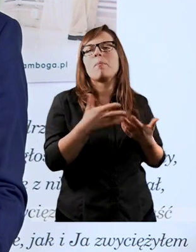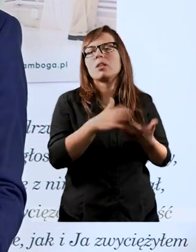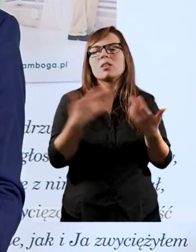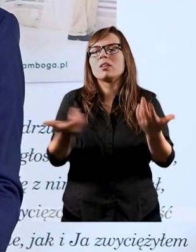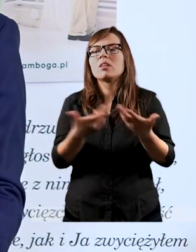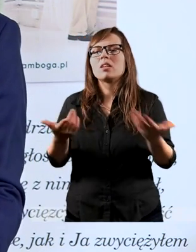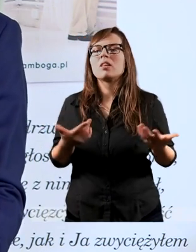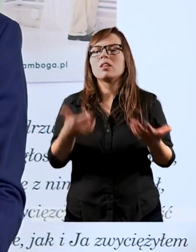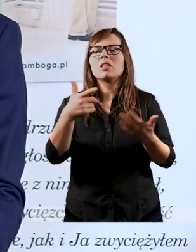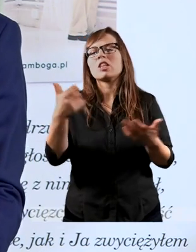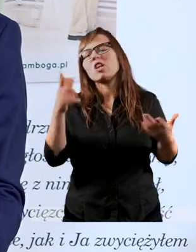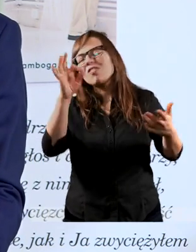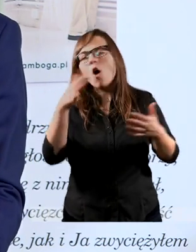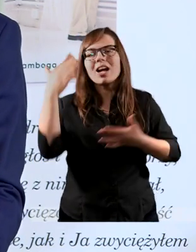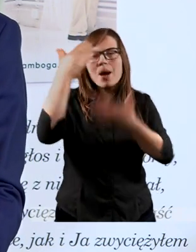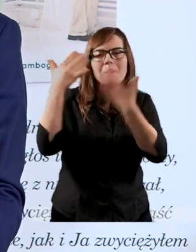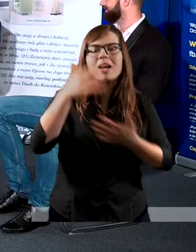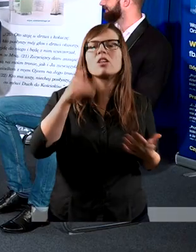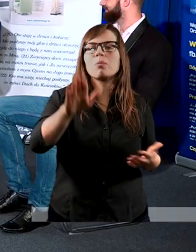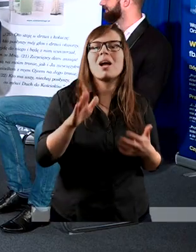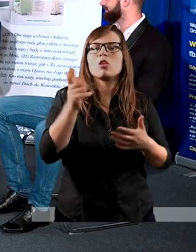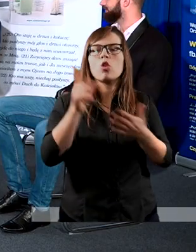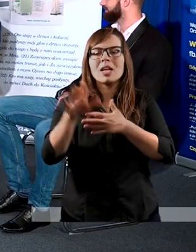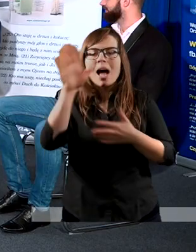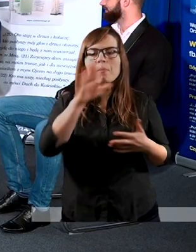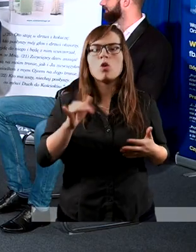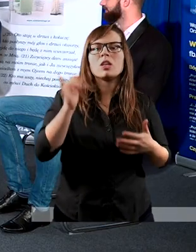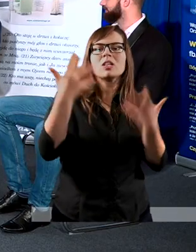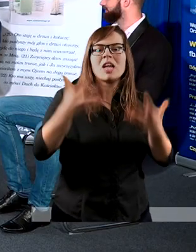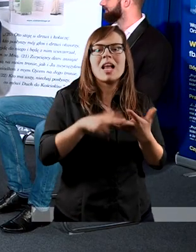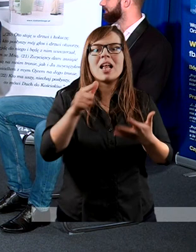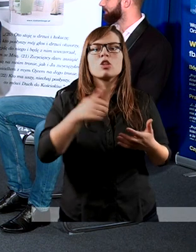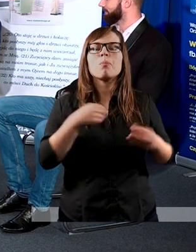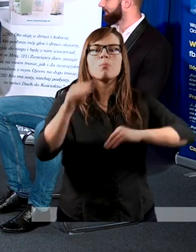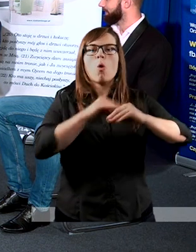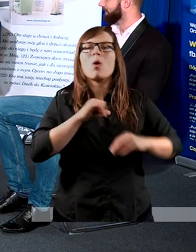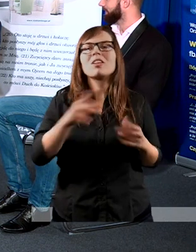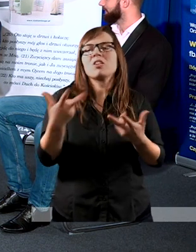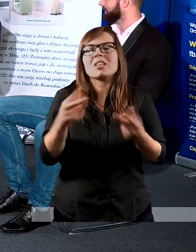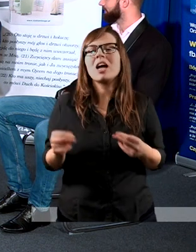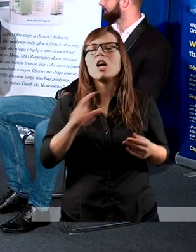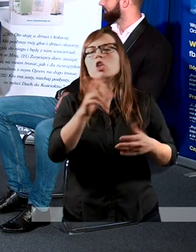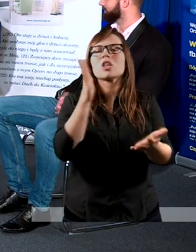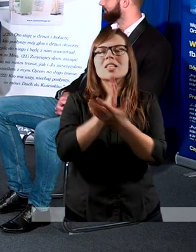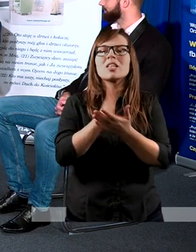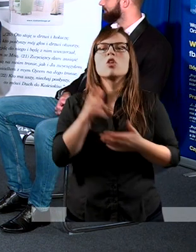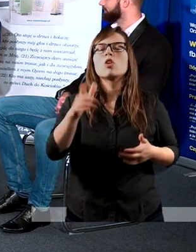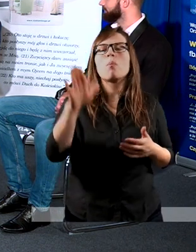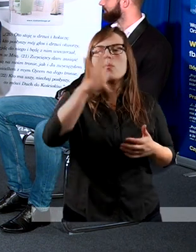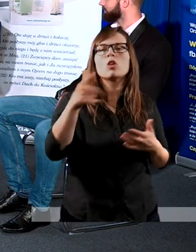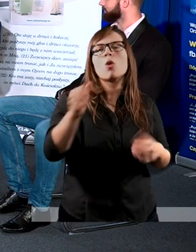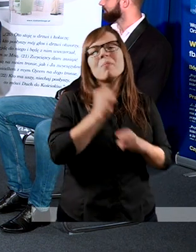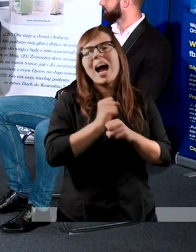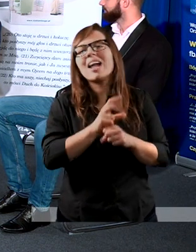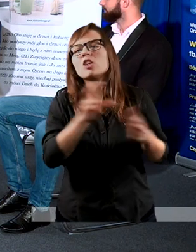nie? Nie jesteśmy najważniejsi. Czy swoje marzenia, miałeś czas dla Boga i czas na to, żeby sobie pokładać to życie duchowe, czy nie? Czy tylko ten sukces